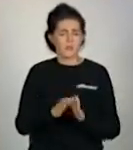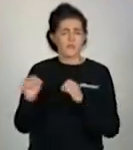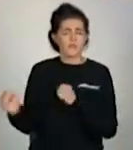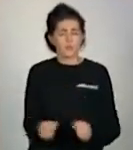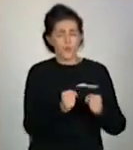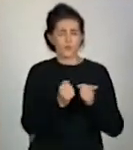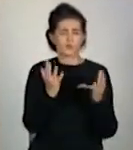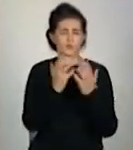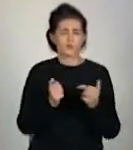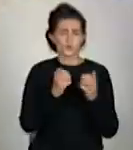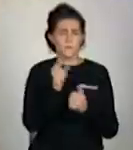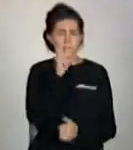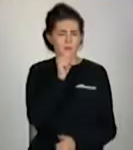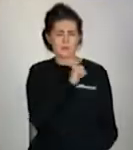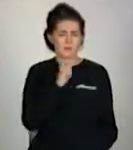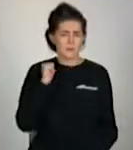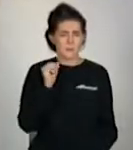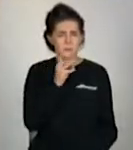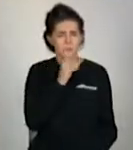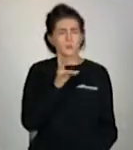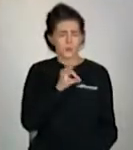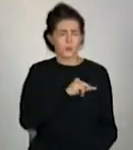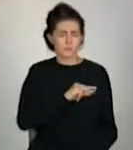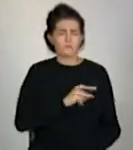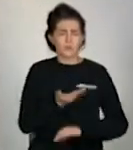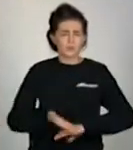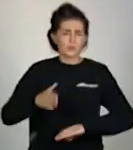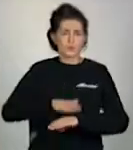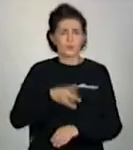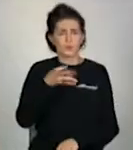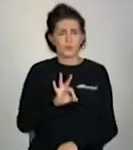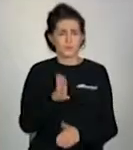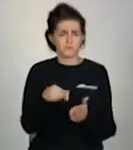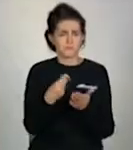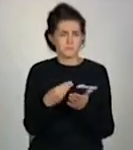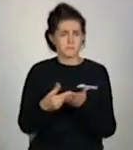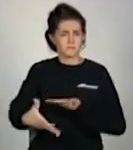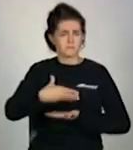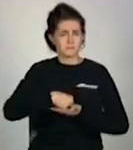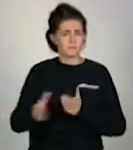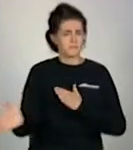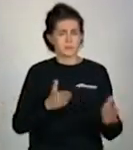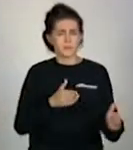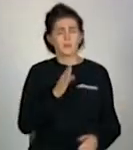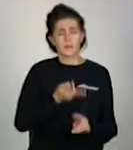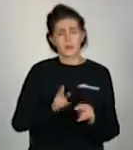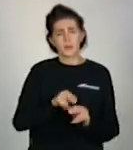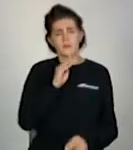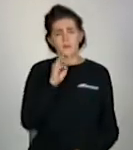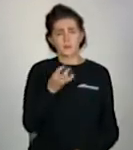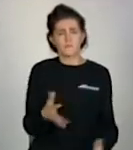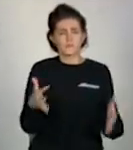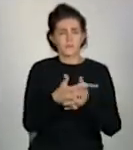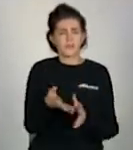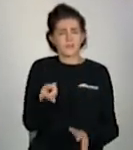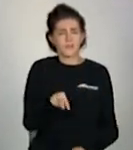здебільшого нараховують мінімалку, каже жінка, працювати важко. Та гроші платять вчасно. Пані Тетяна на пенсії працює за сумісництвом на